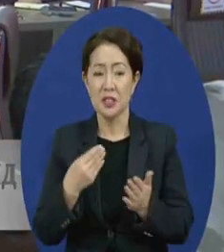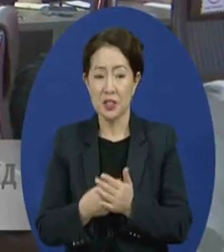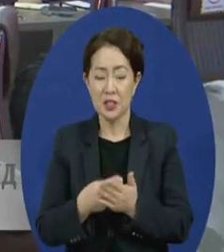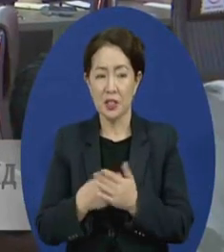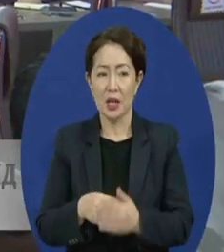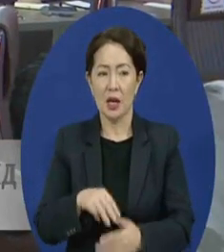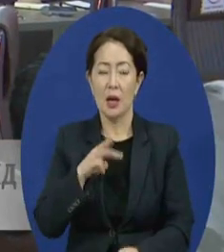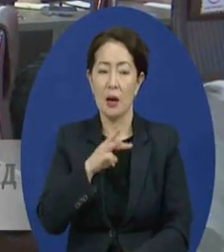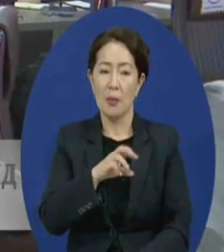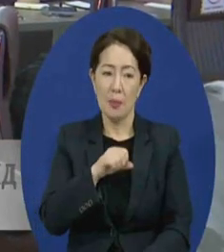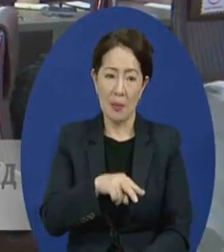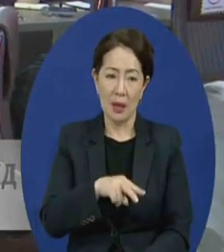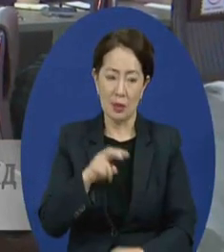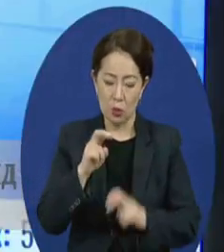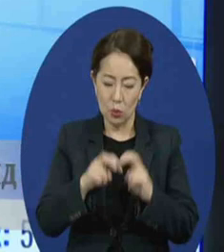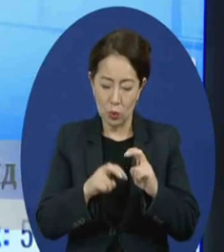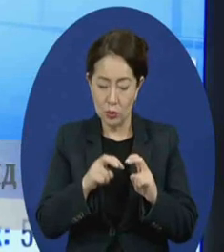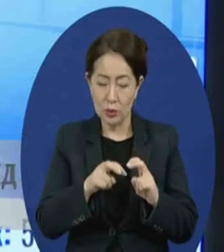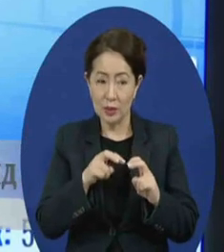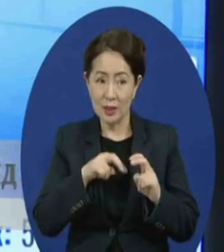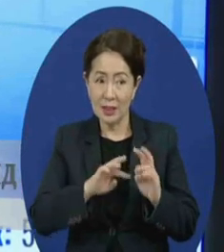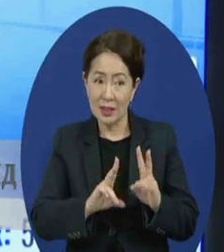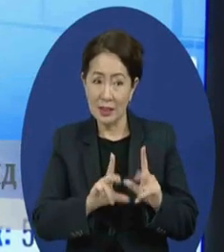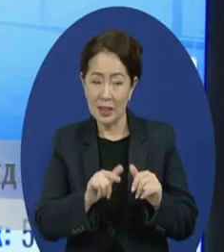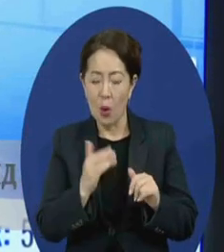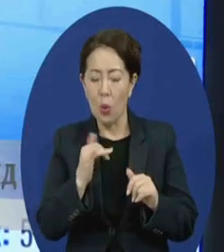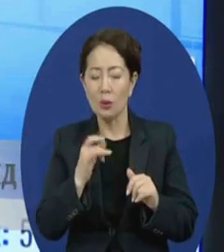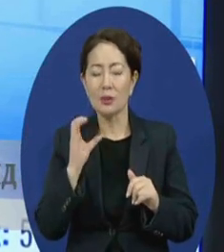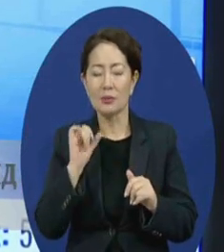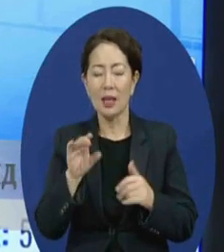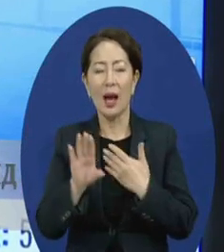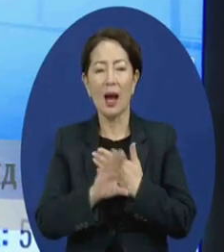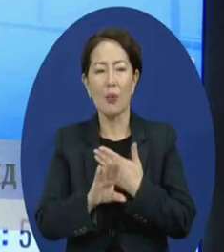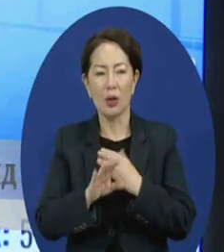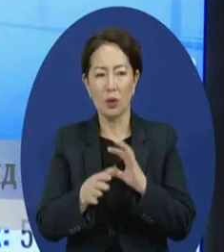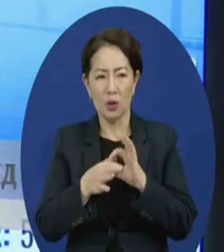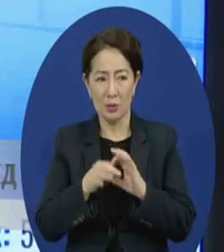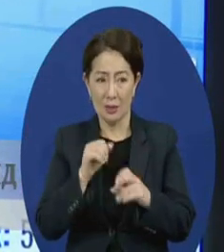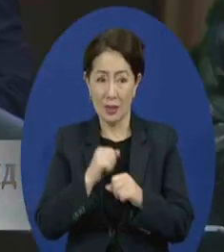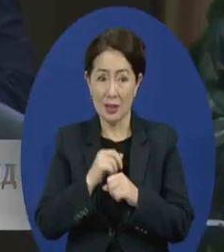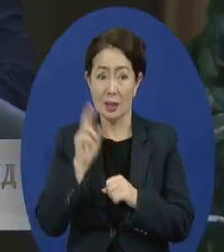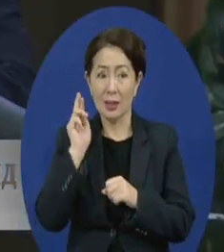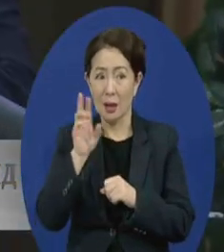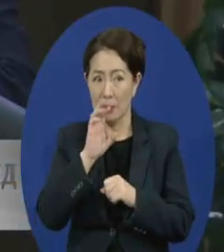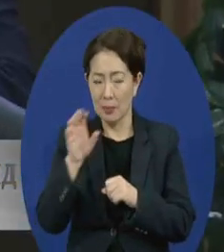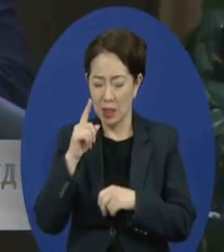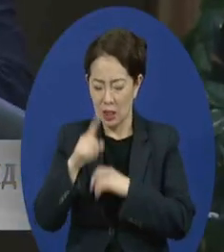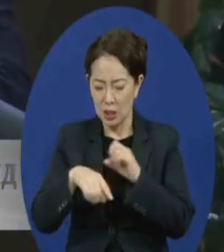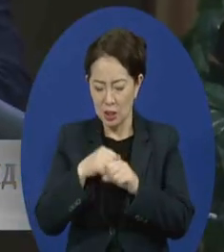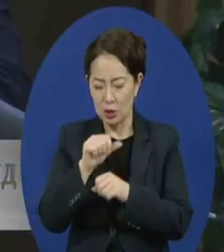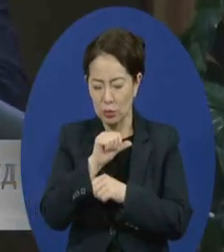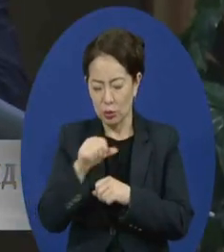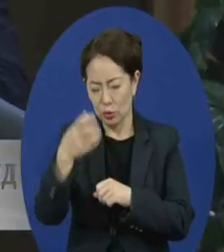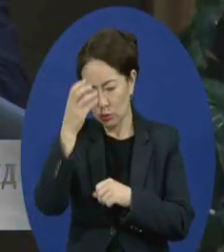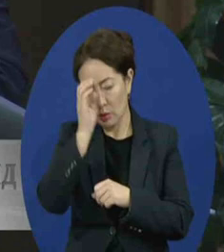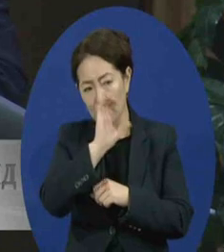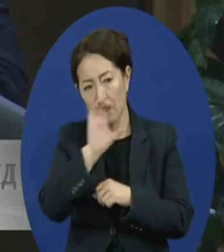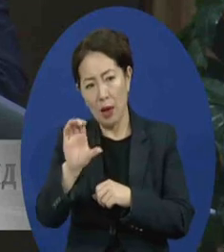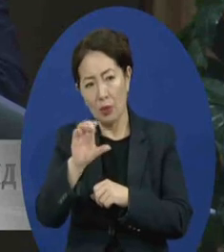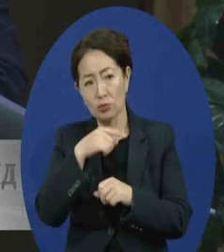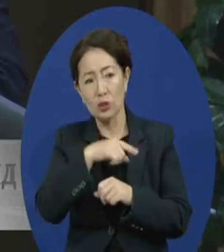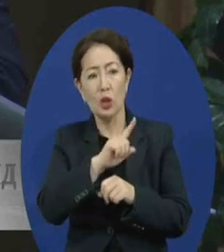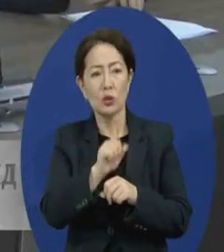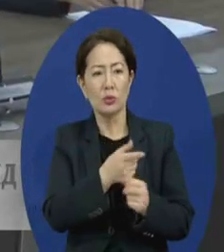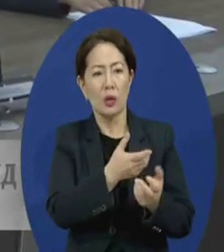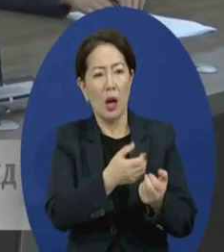Жишээлбэл малын үйлдвэр ухсааг сайжруулах Удмын санг хамгаалах чиглэлээр үйл ажиллагаа явуулдаг компани жил бүр төрийн байгууллагын зөвшөөрөл